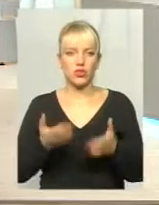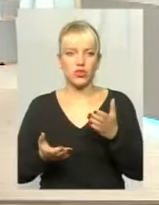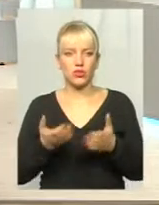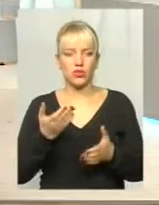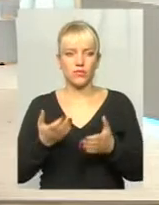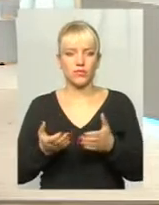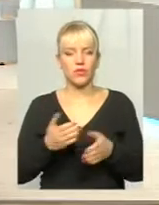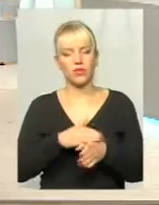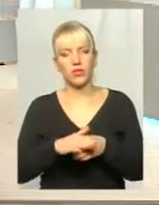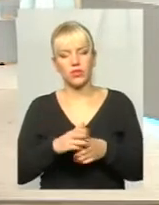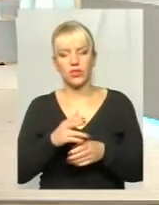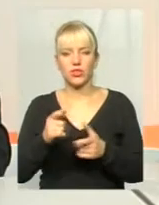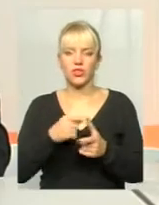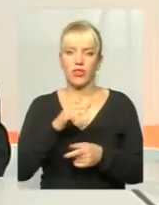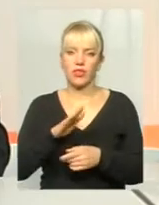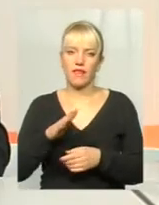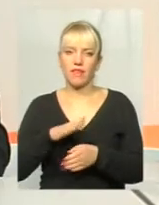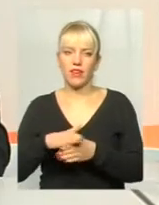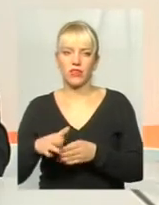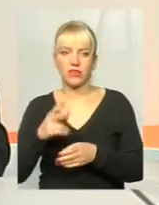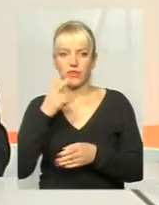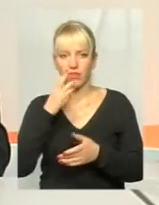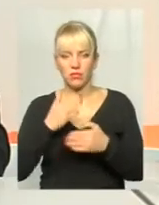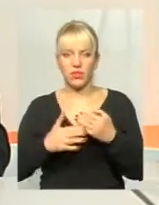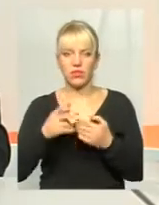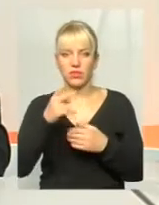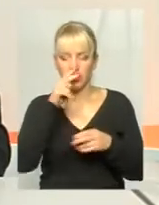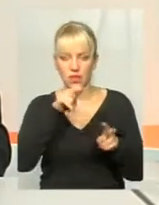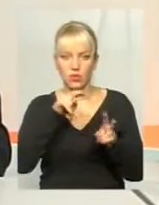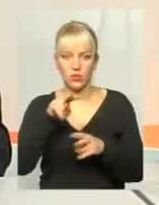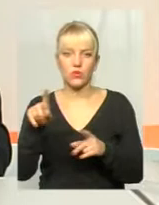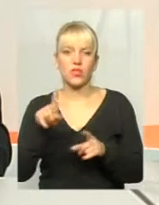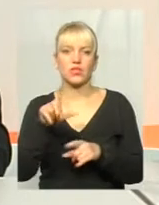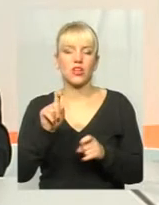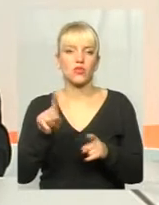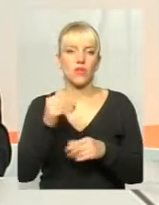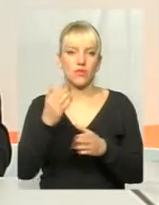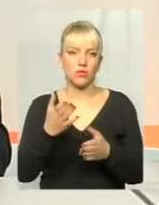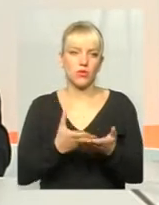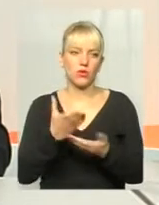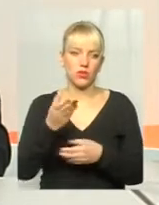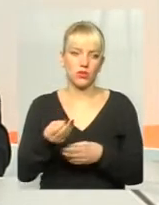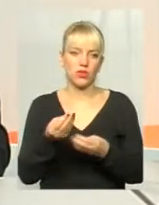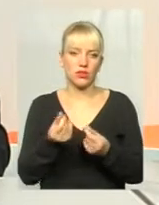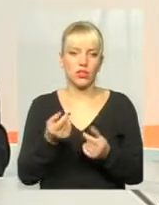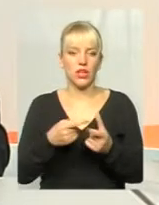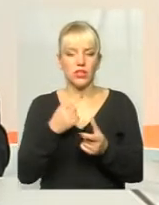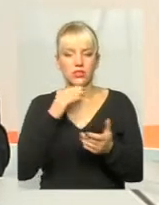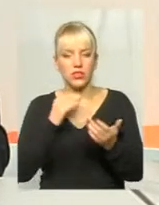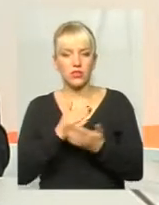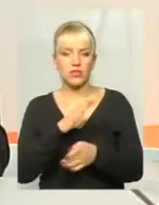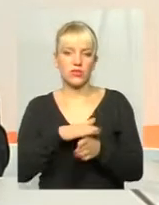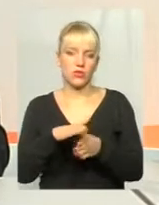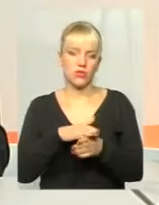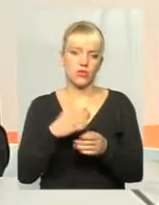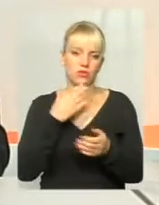Виконана чи не виконана, вибачте мені, ви ж на місці є. Слідкуйте, за що ви платите гроші, чи ви якісно виконуєте цю роботу, чи ні.